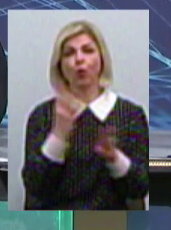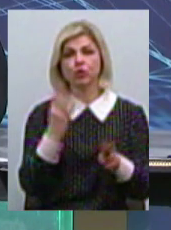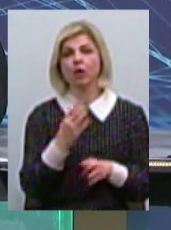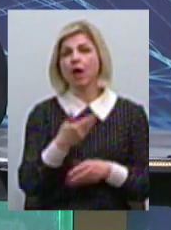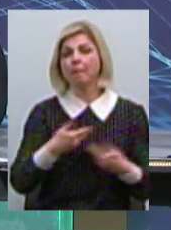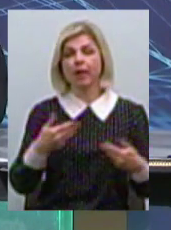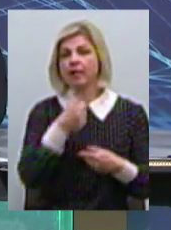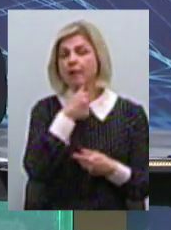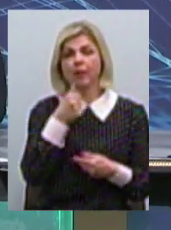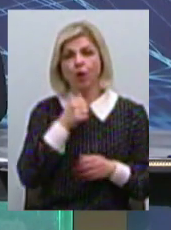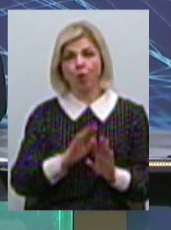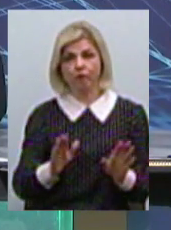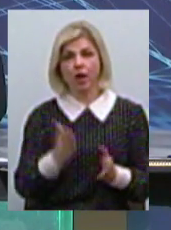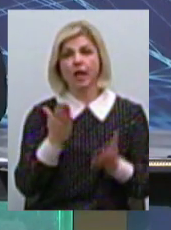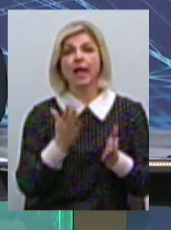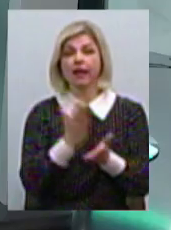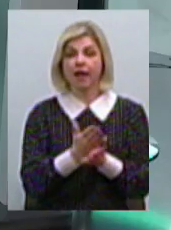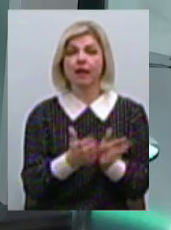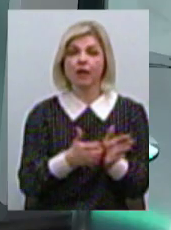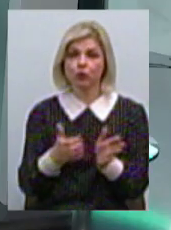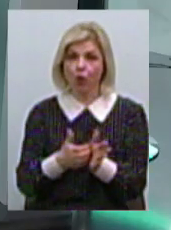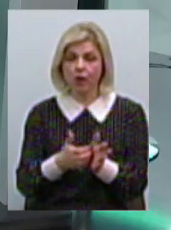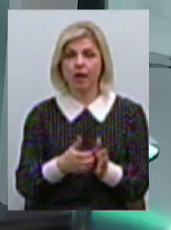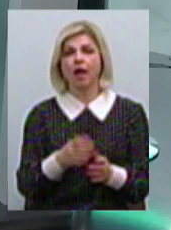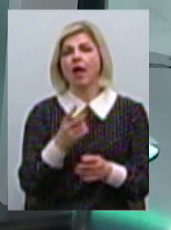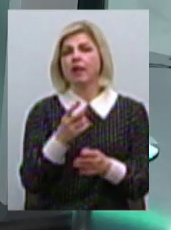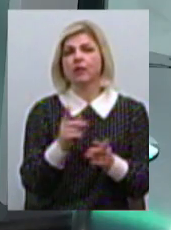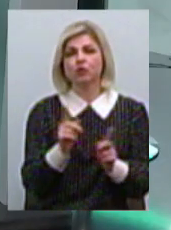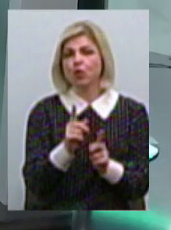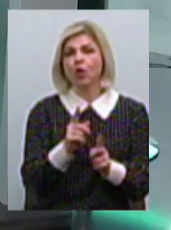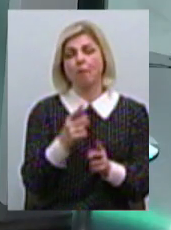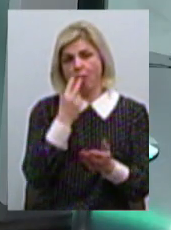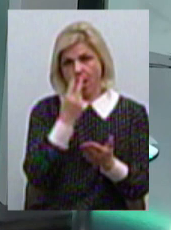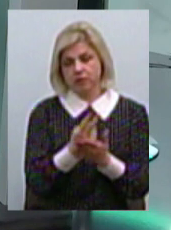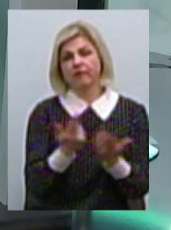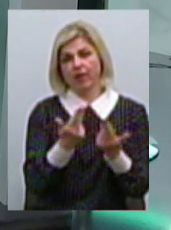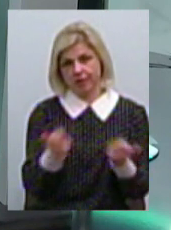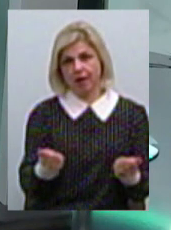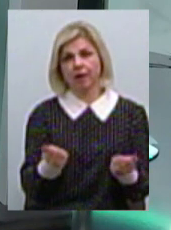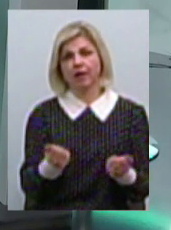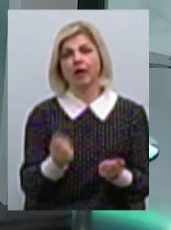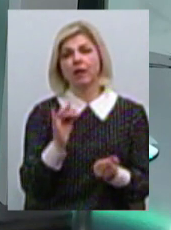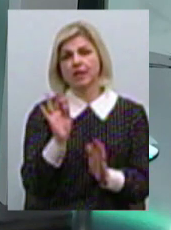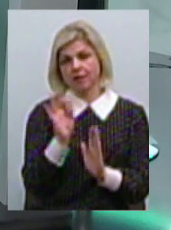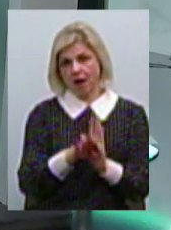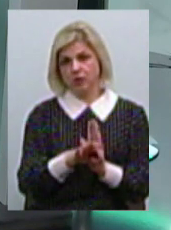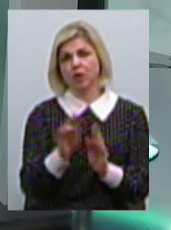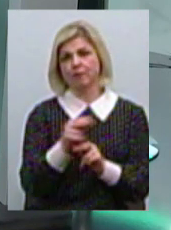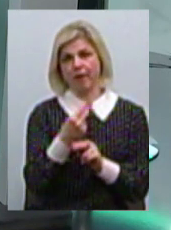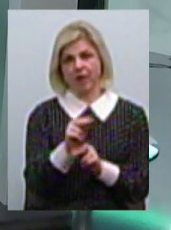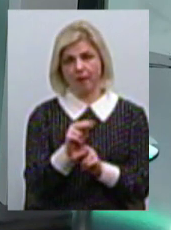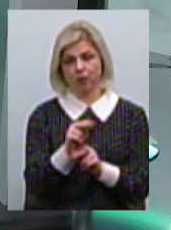приховуємо. Якщо є певний недолік, є певне недопрацювання, ми показуємо так. І відразу